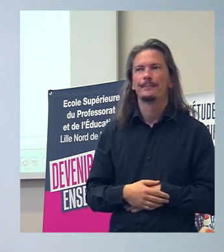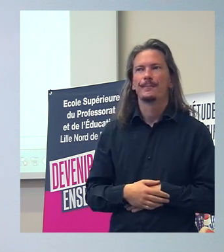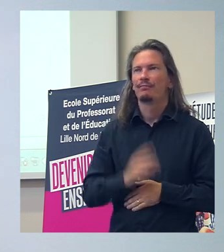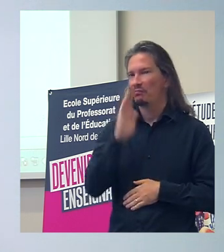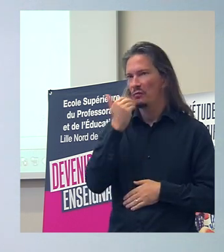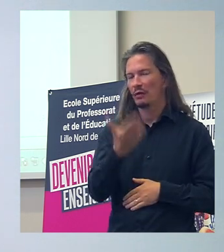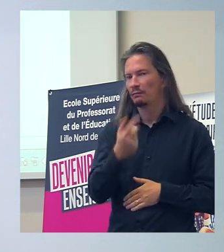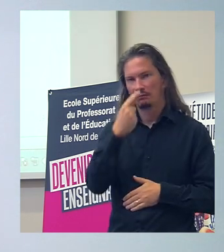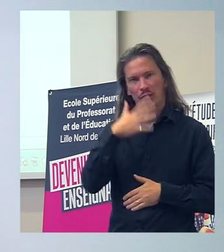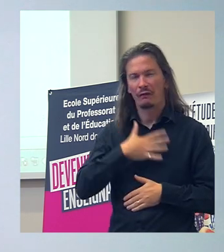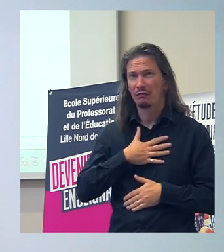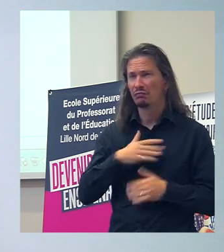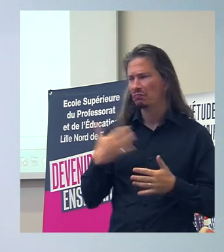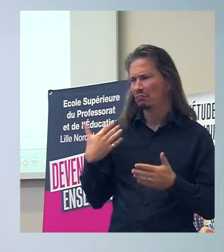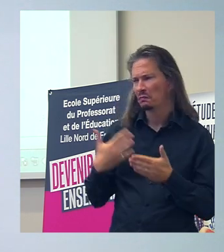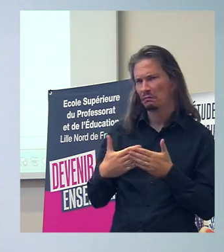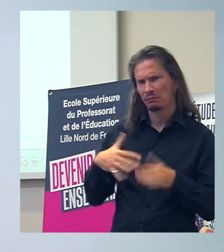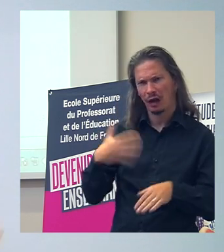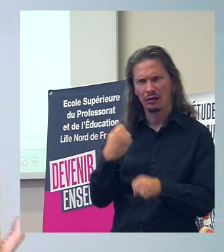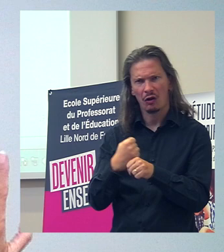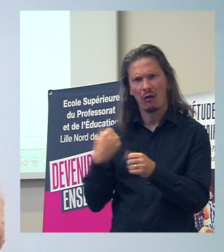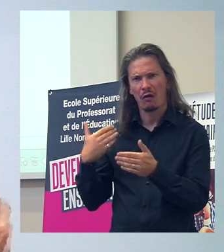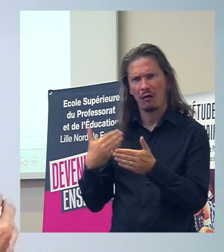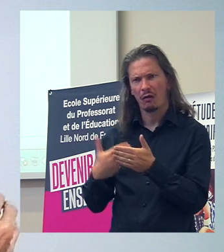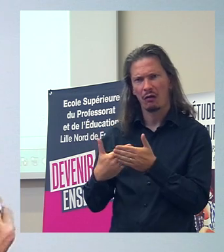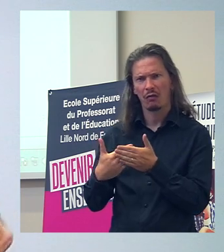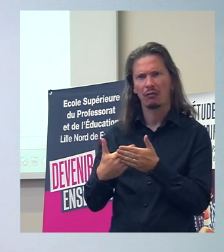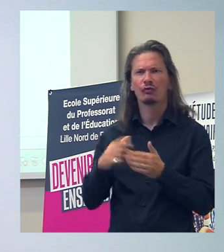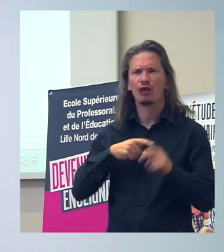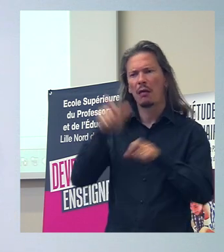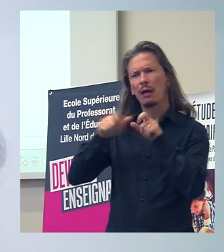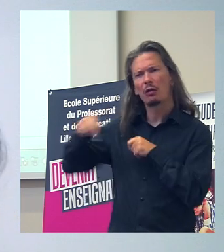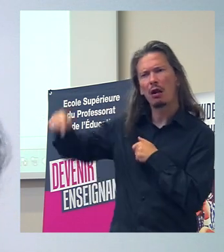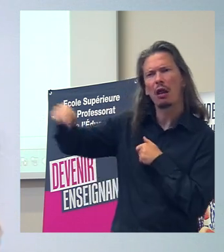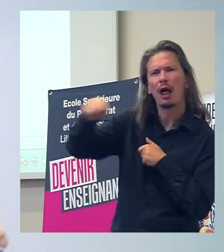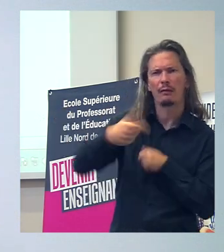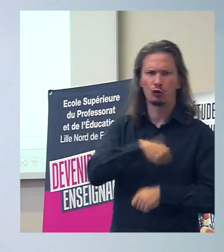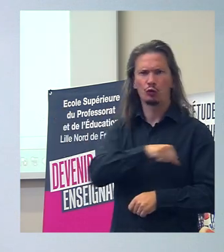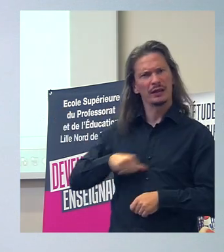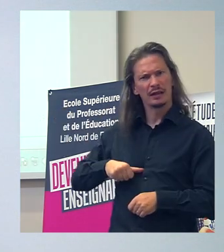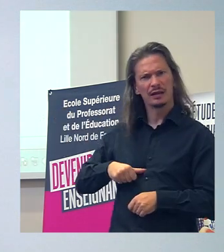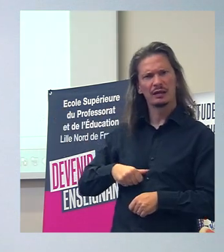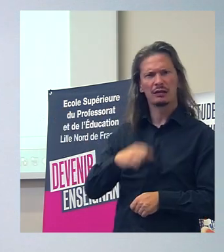que 15 ans, peut-être, qu'avec des Bernard Schneuli en Suisse et